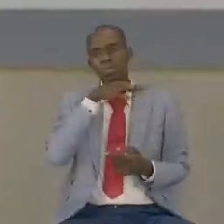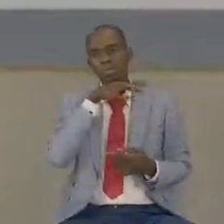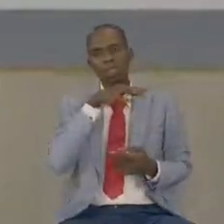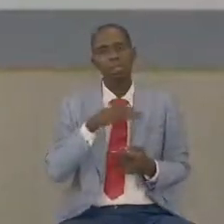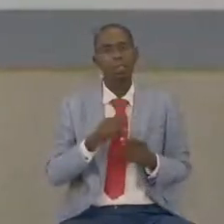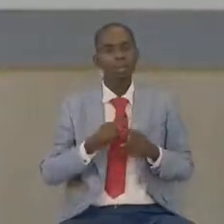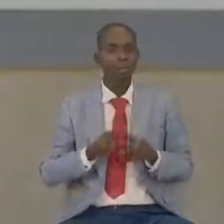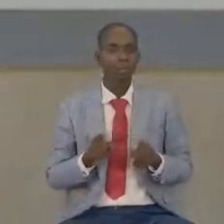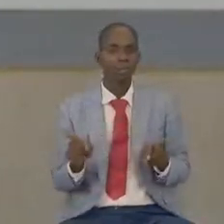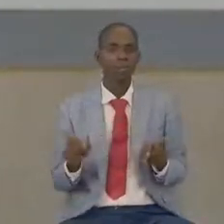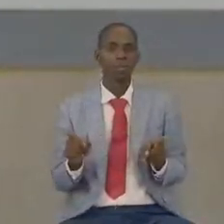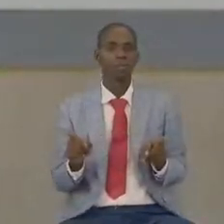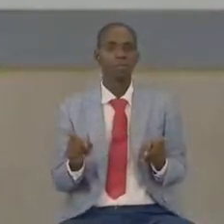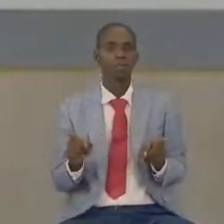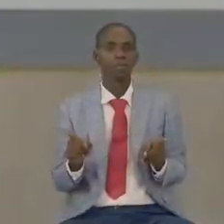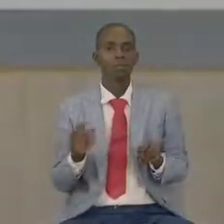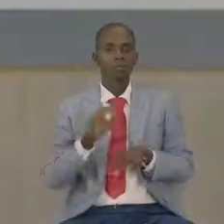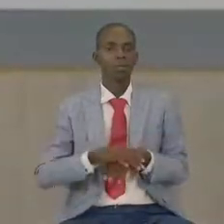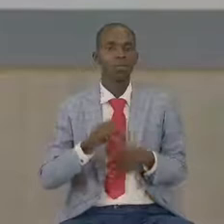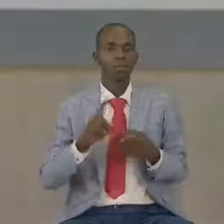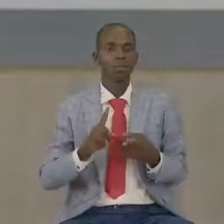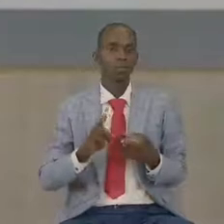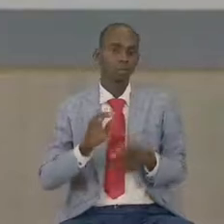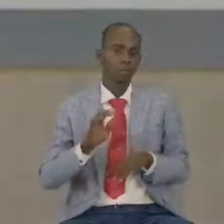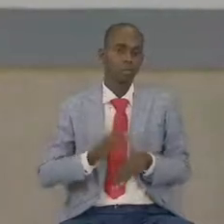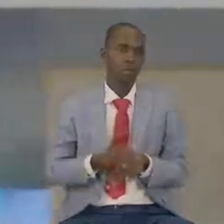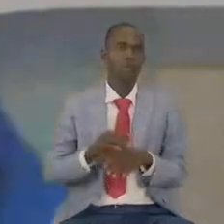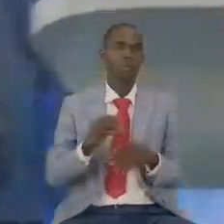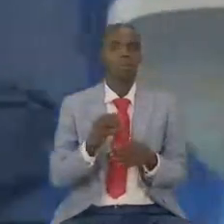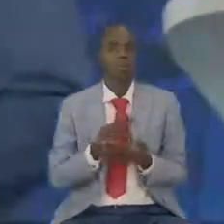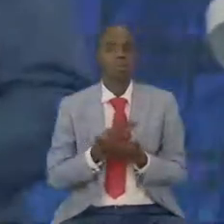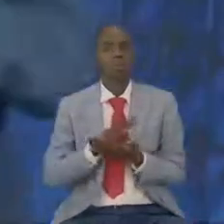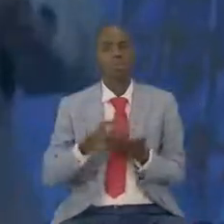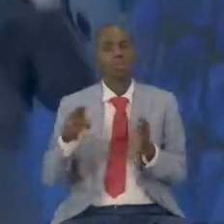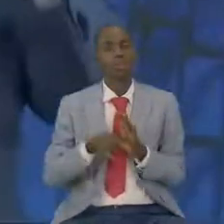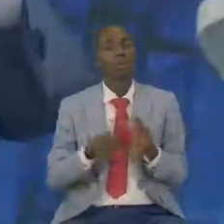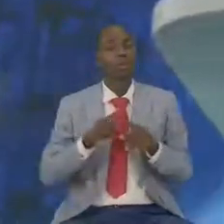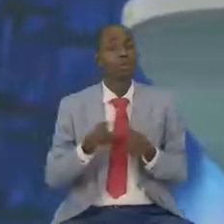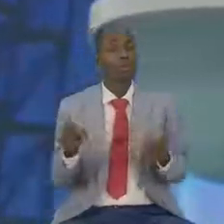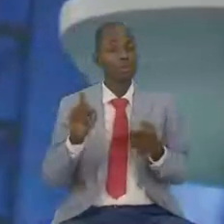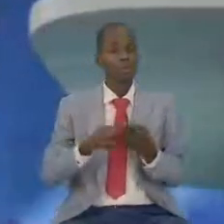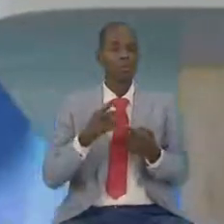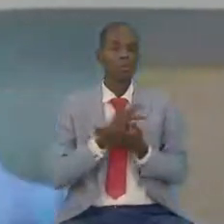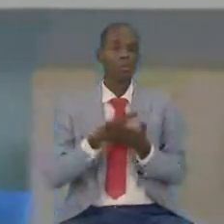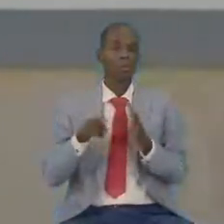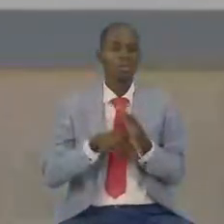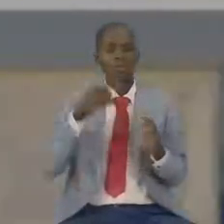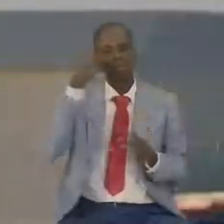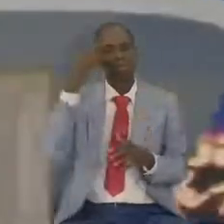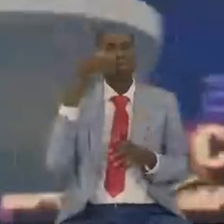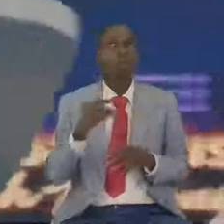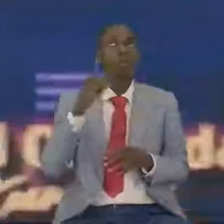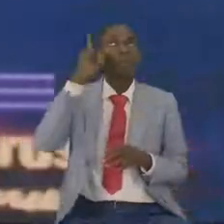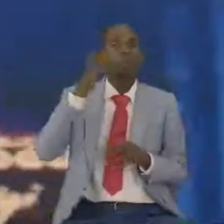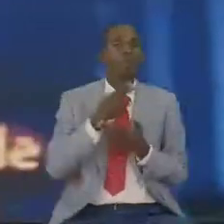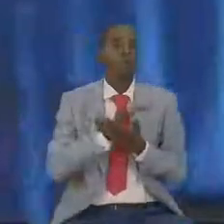mais à la sanctification. Ça, c'est l'appel de Dieu à cause de sa sainte